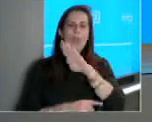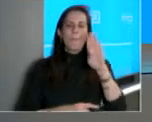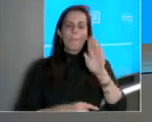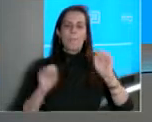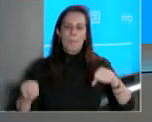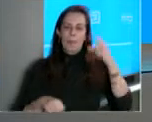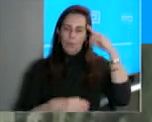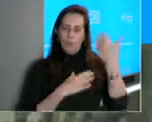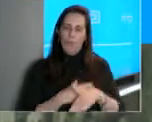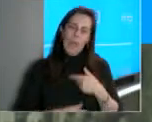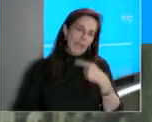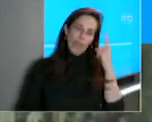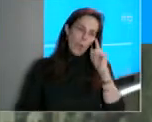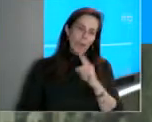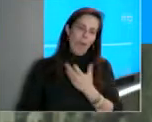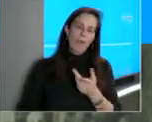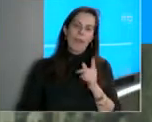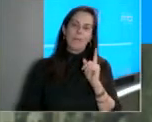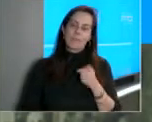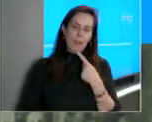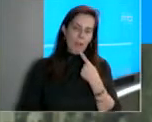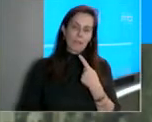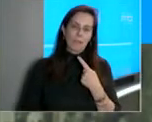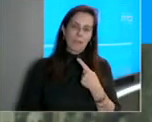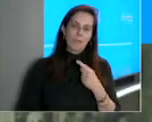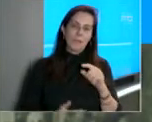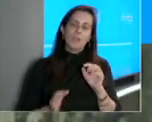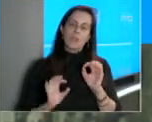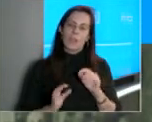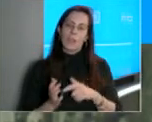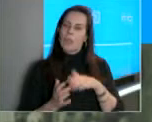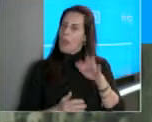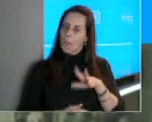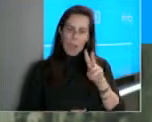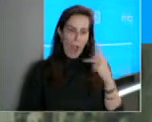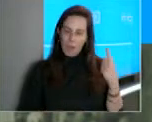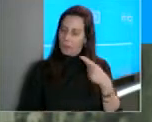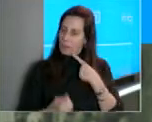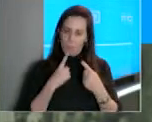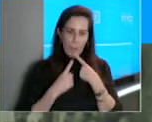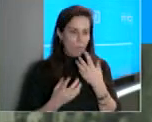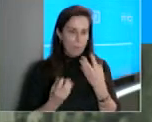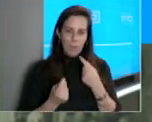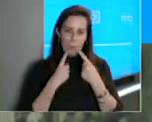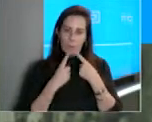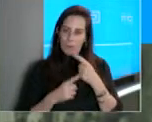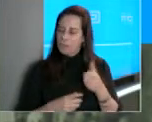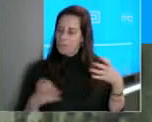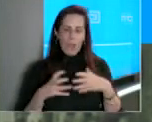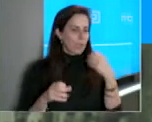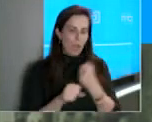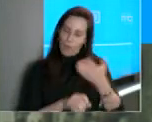אני לא יודע מה הוא היה חושב, אבל צריך להזכיר למען האמת ההיסטורית, שגם קרליבך עצמו ניהל מסע ומתן עם אנשי